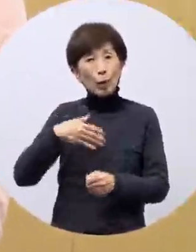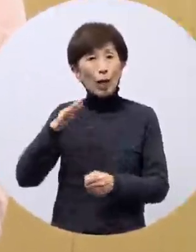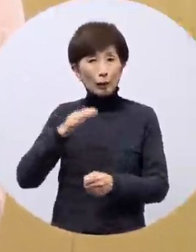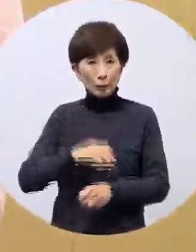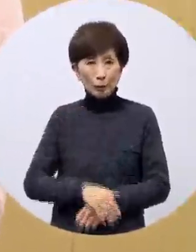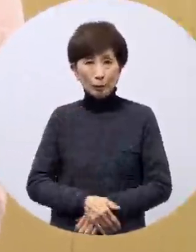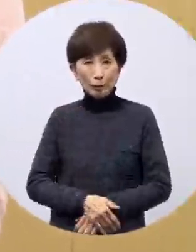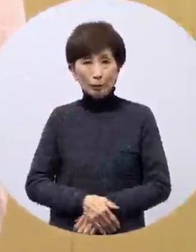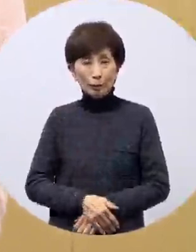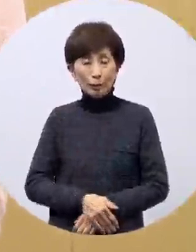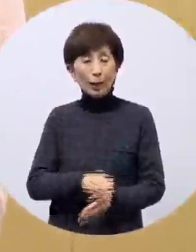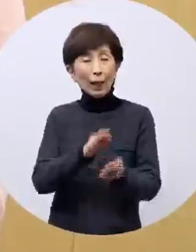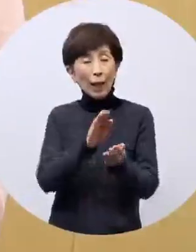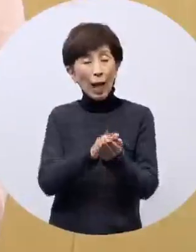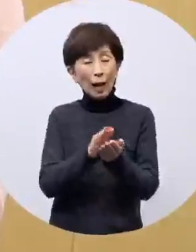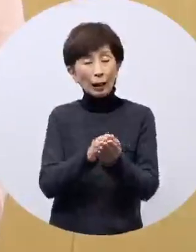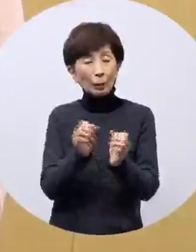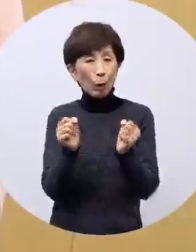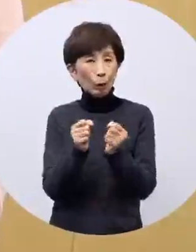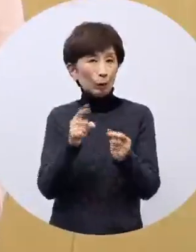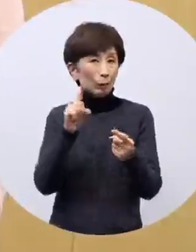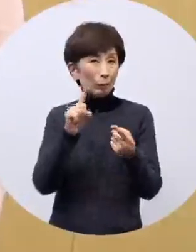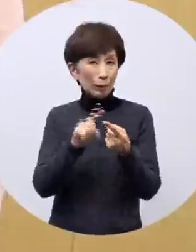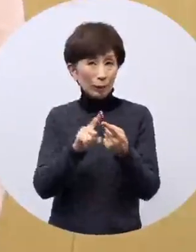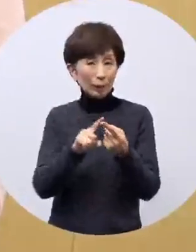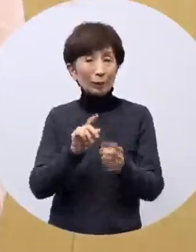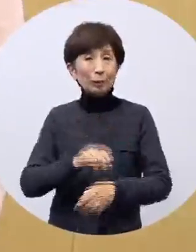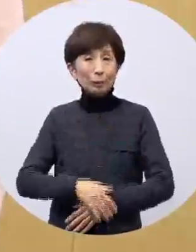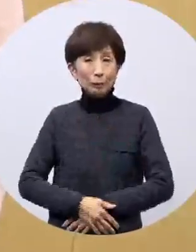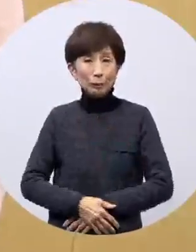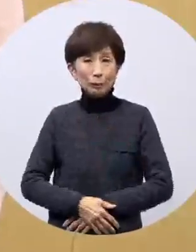が高く、旬の牡蠣を使った冬に食べたい一品です